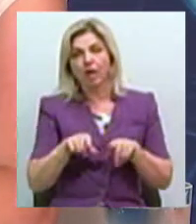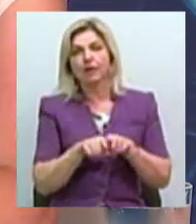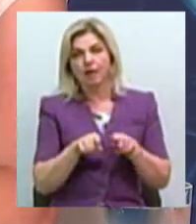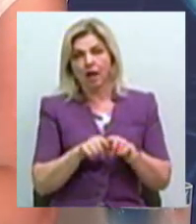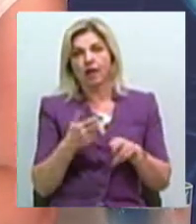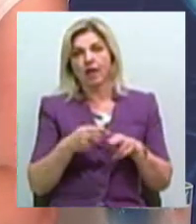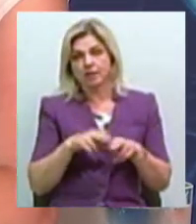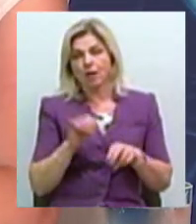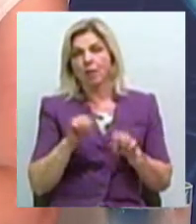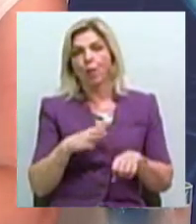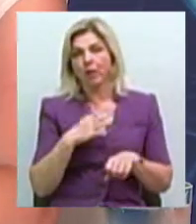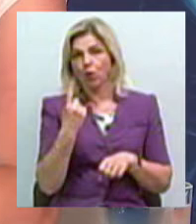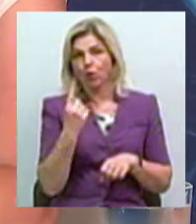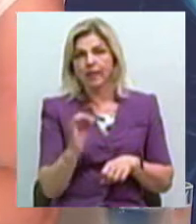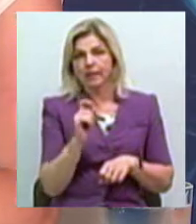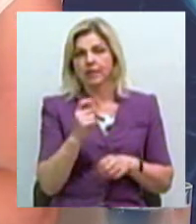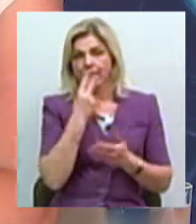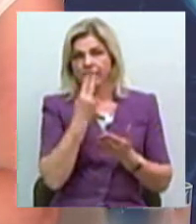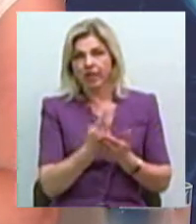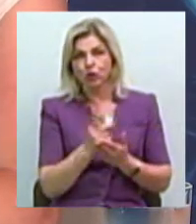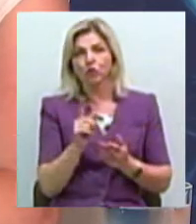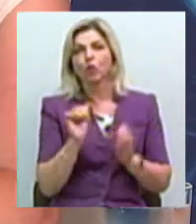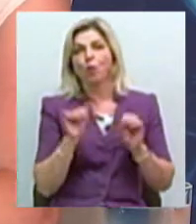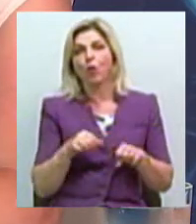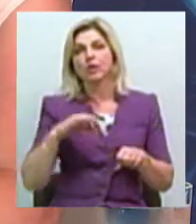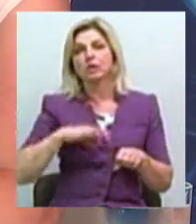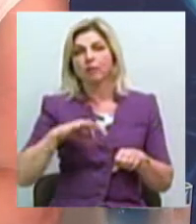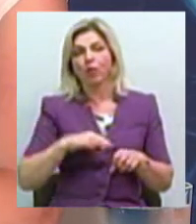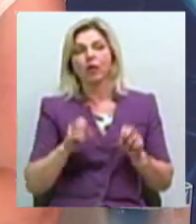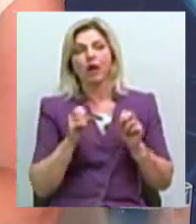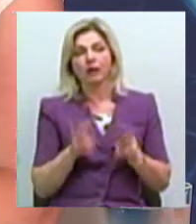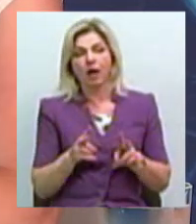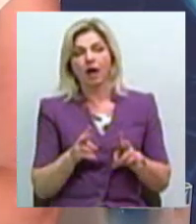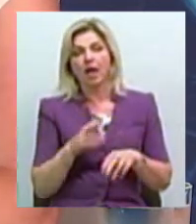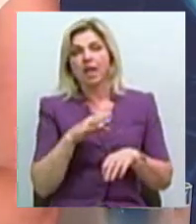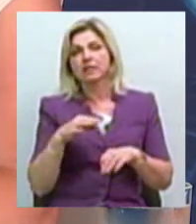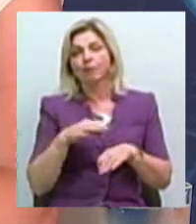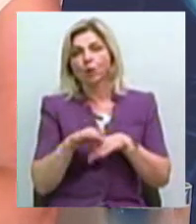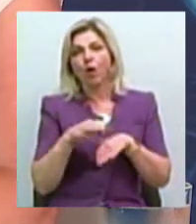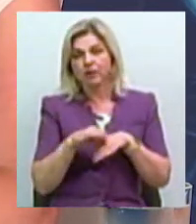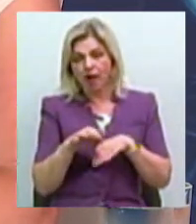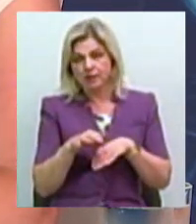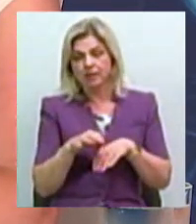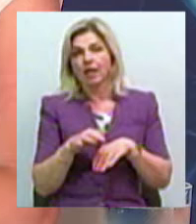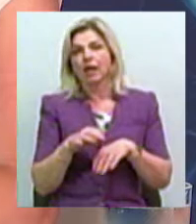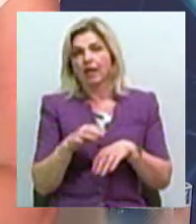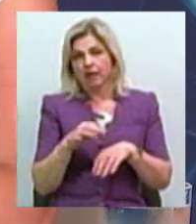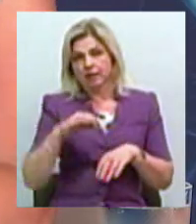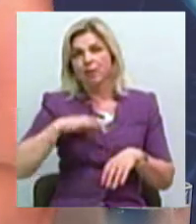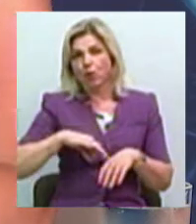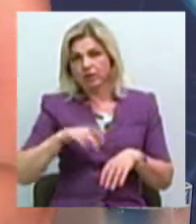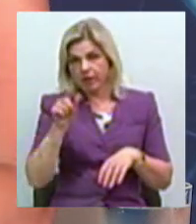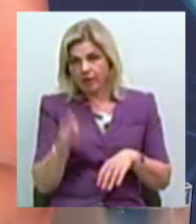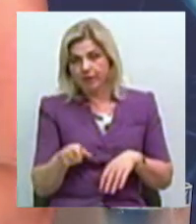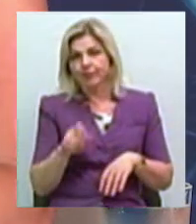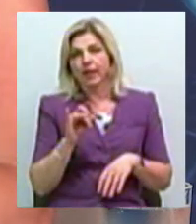бути один із видів, що потім буде використовуватися в рамках як саме експлуатації, да, так це і